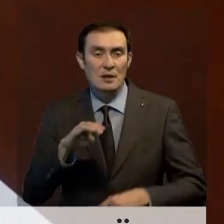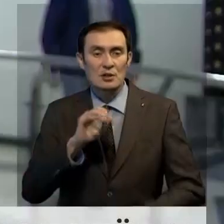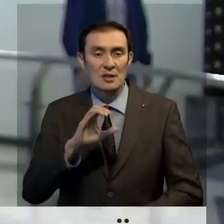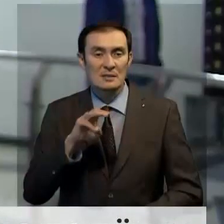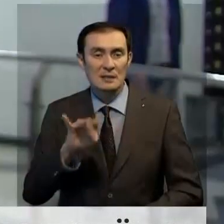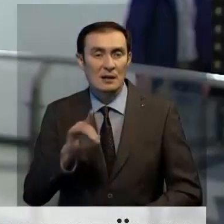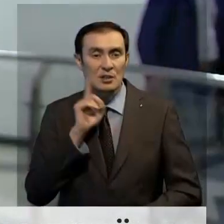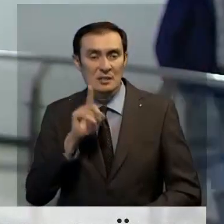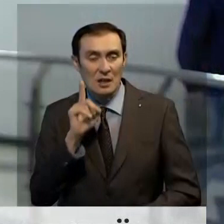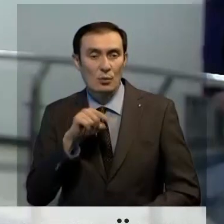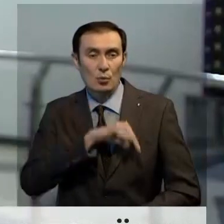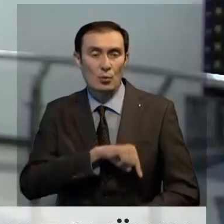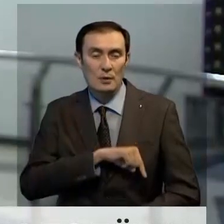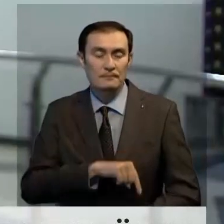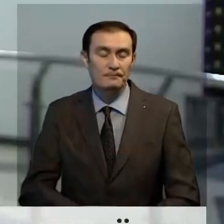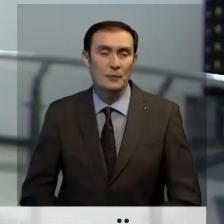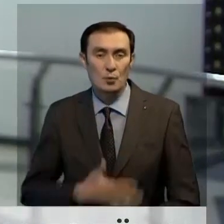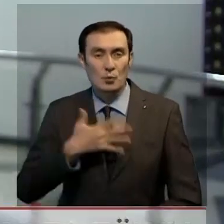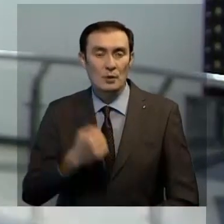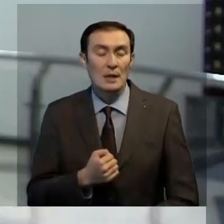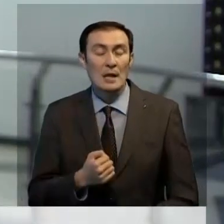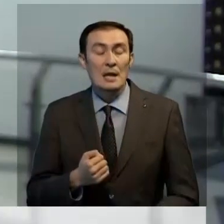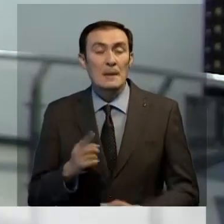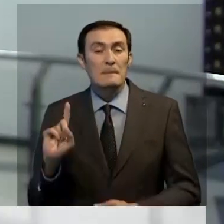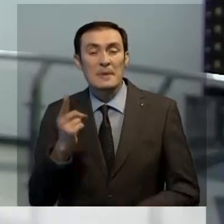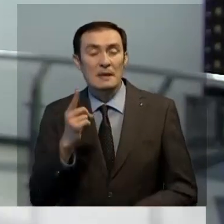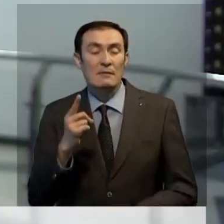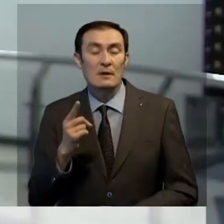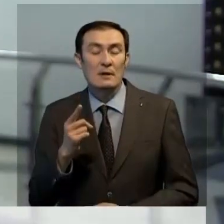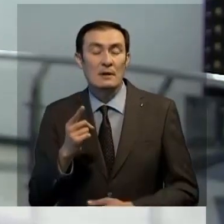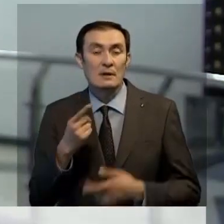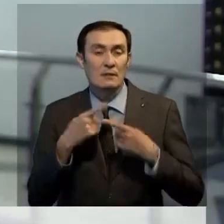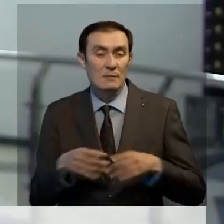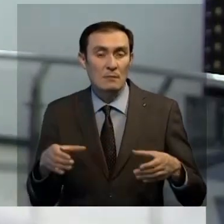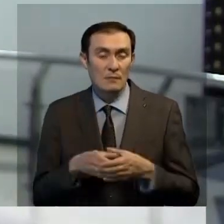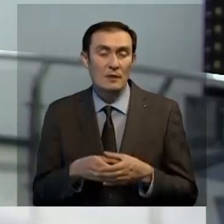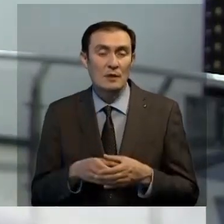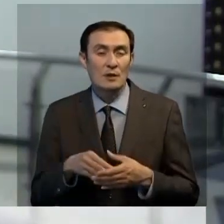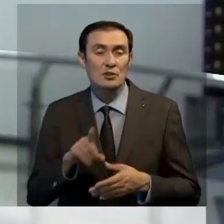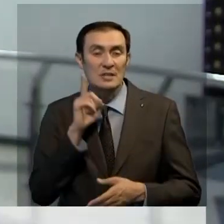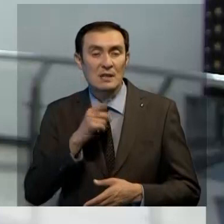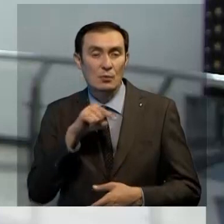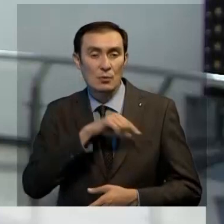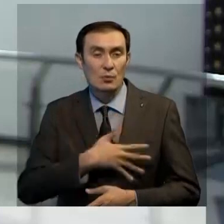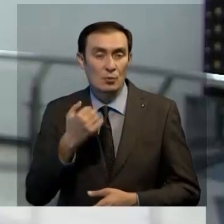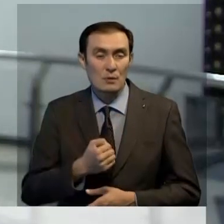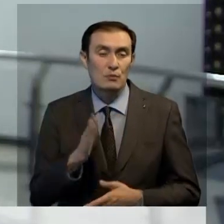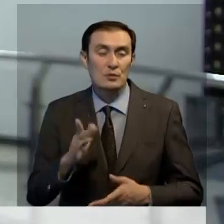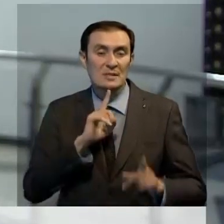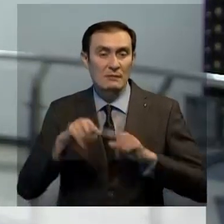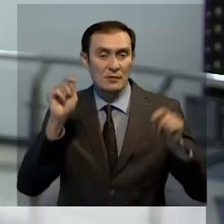Жастарруха. Одним из первых проектов Астана Хаб и Жастарруха станет проведение IT-хакатона